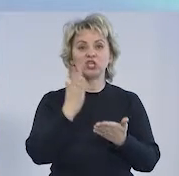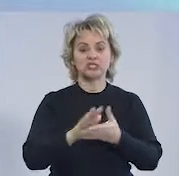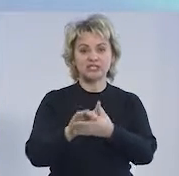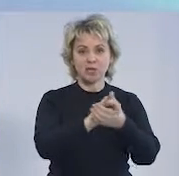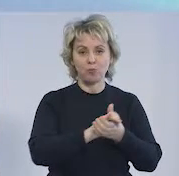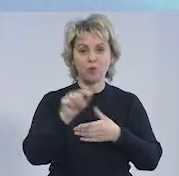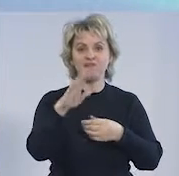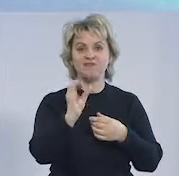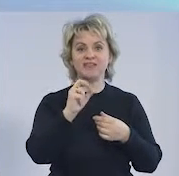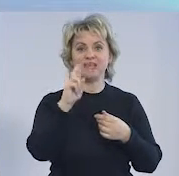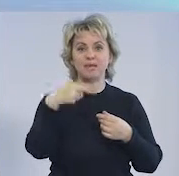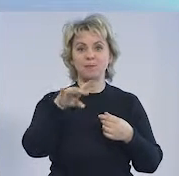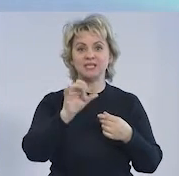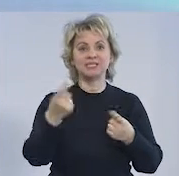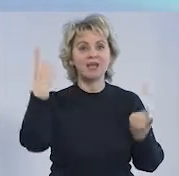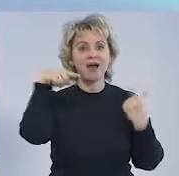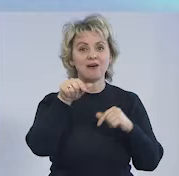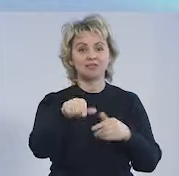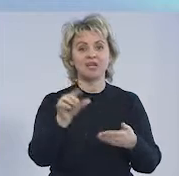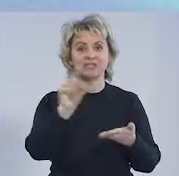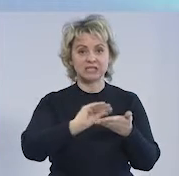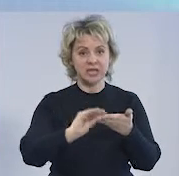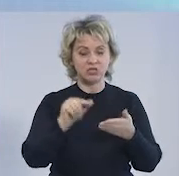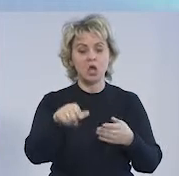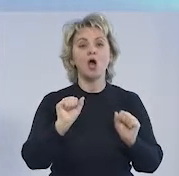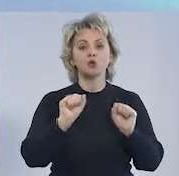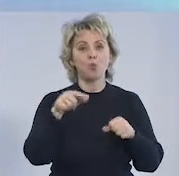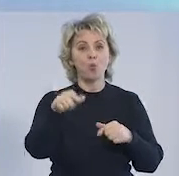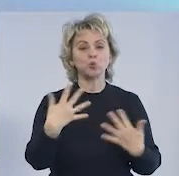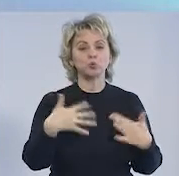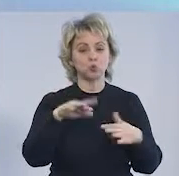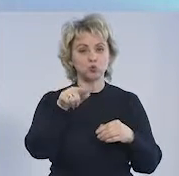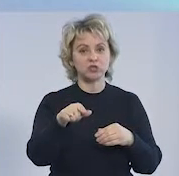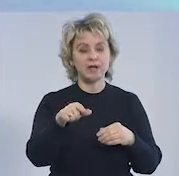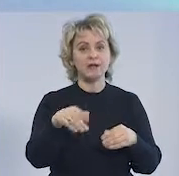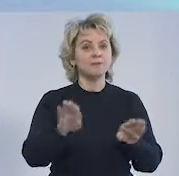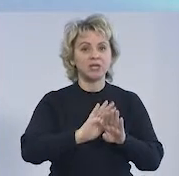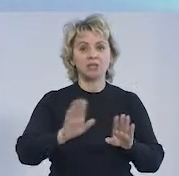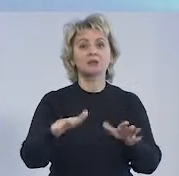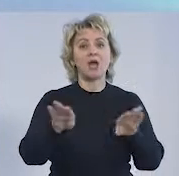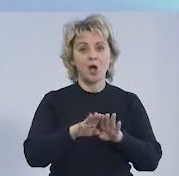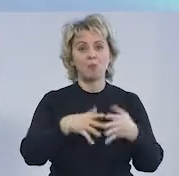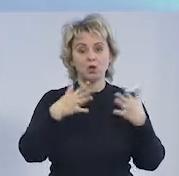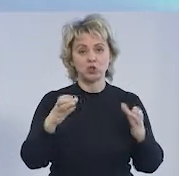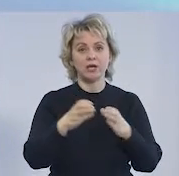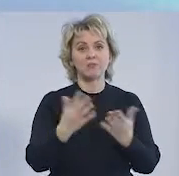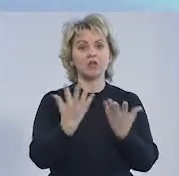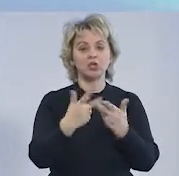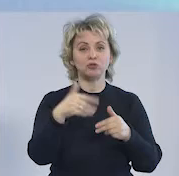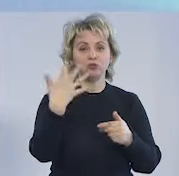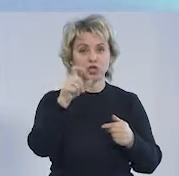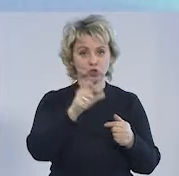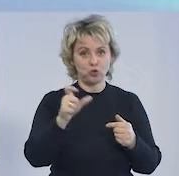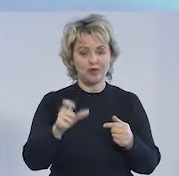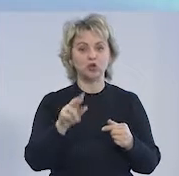сообщество википедистов, авторов статей в Википедии. Они уже не такая большая команда, но тем не менее насчитывают